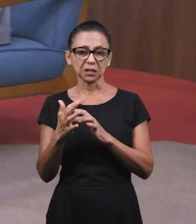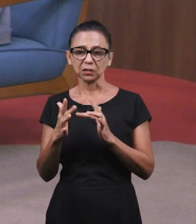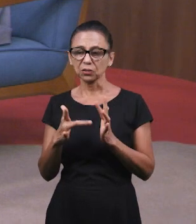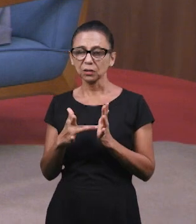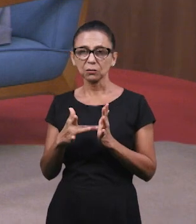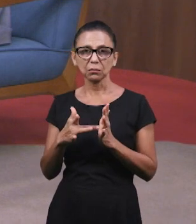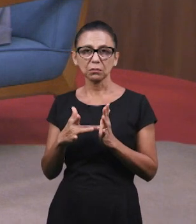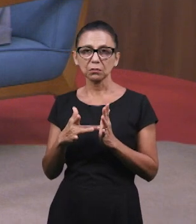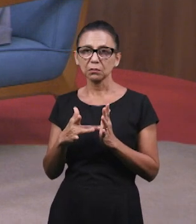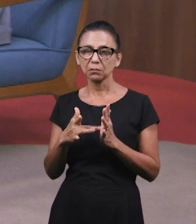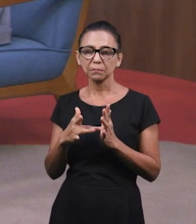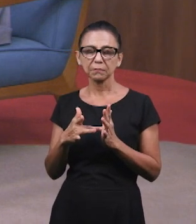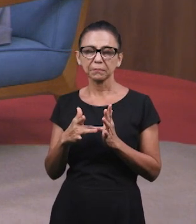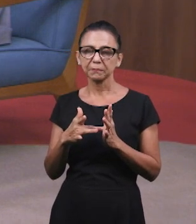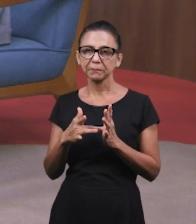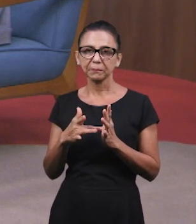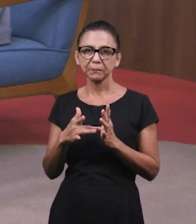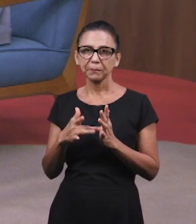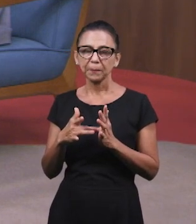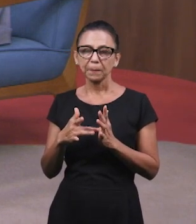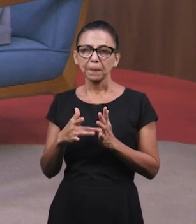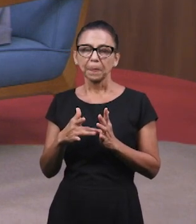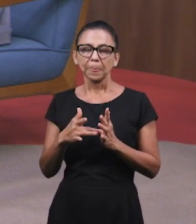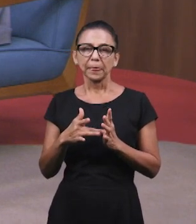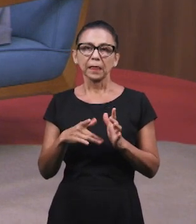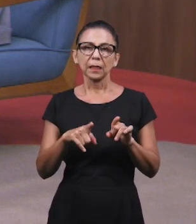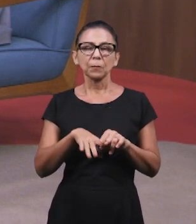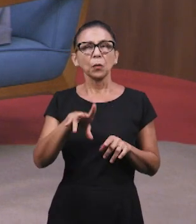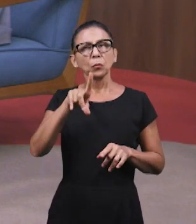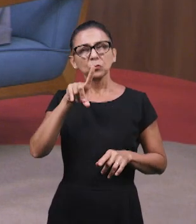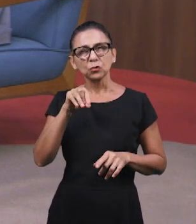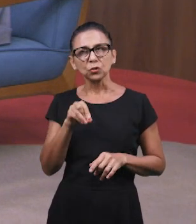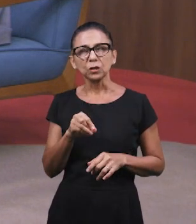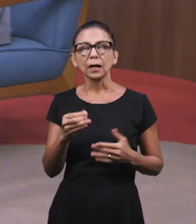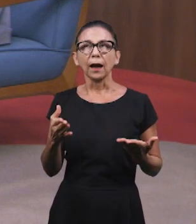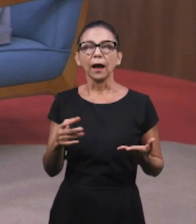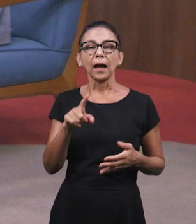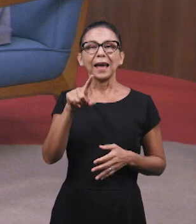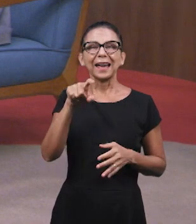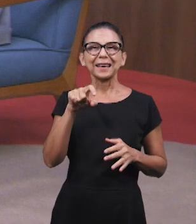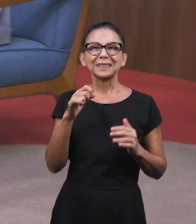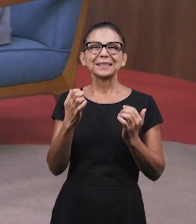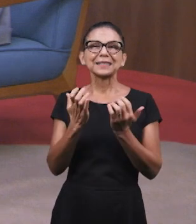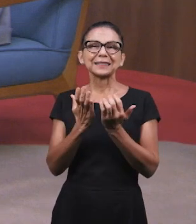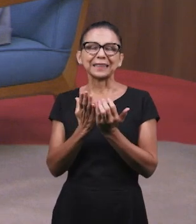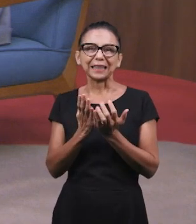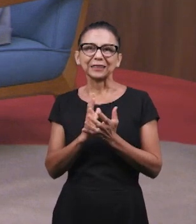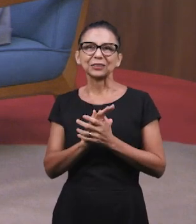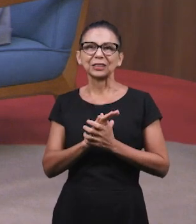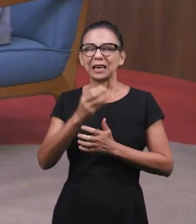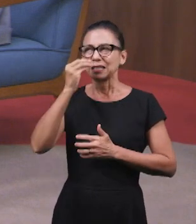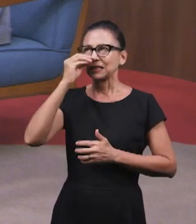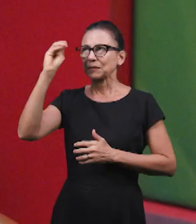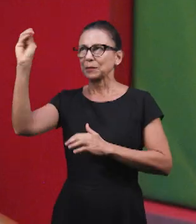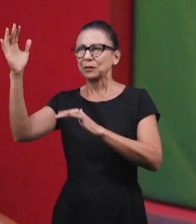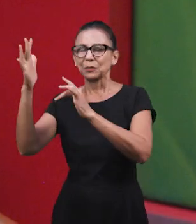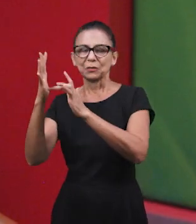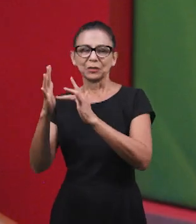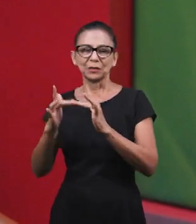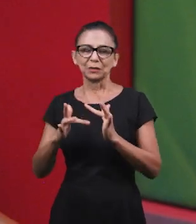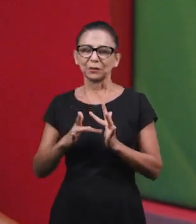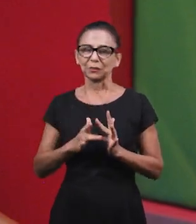Et le monde, les gens ont exclu, mais l'Église le reçoit au nom de Jésus, afin que